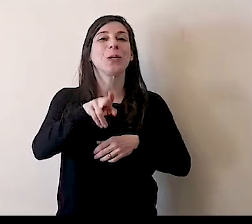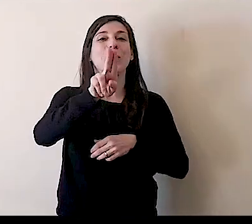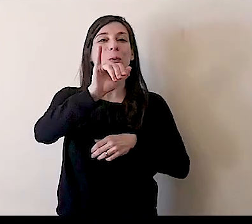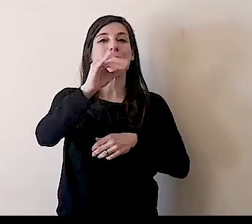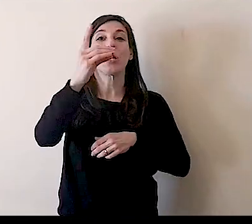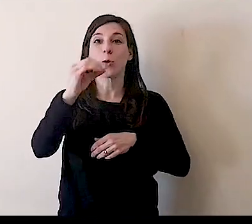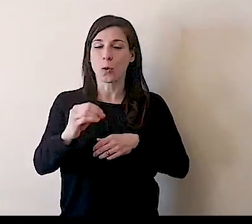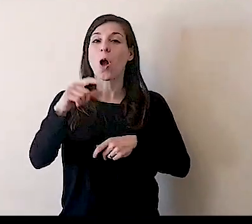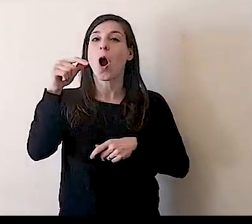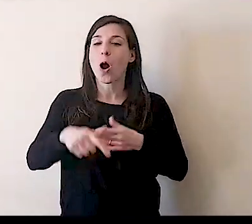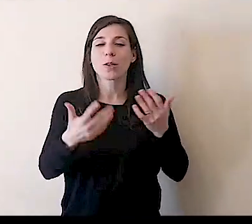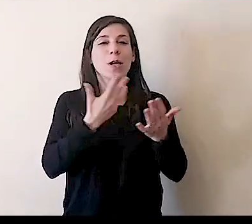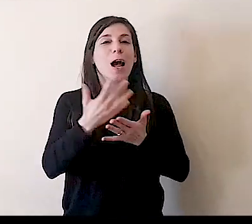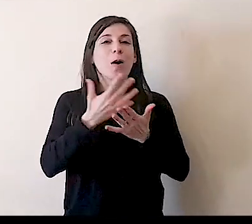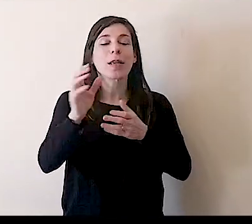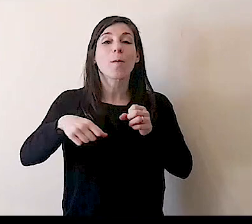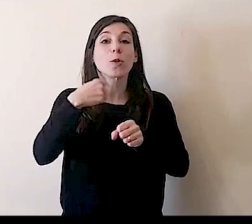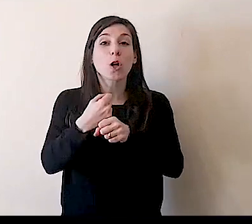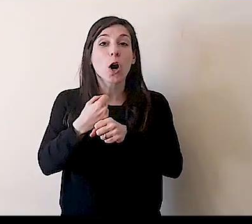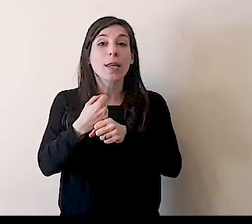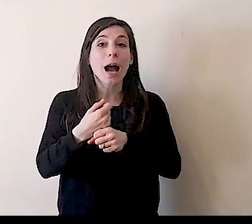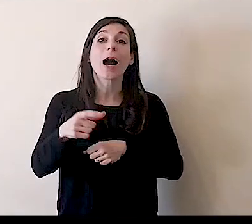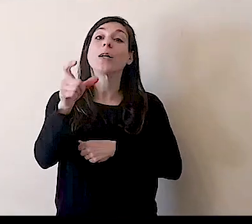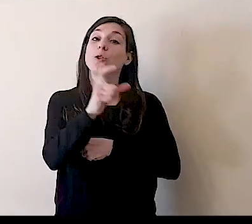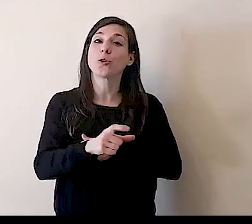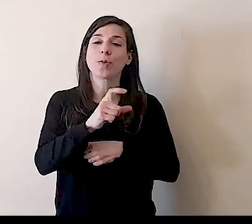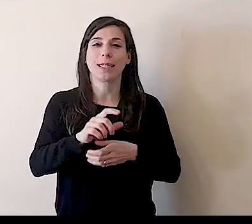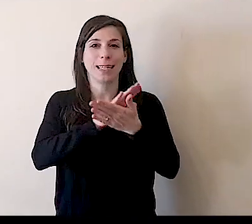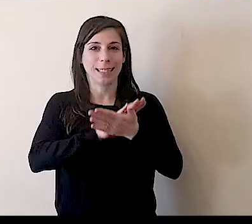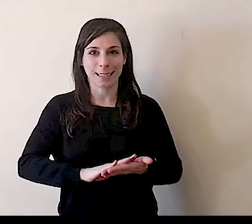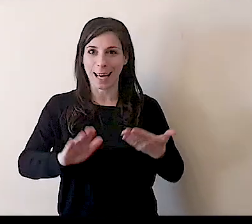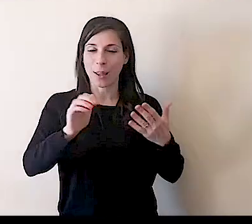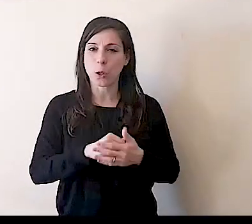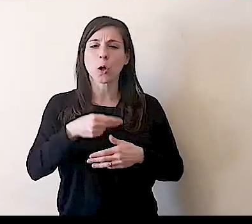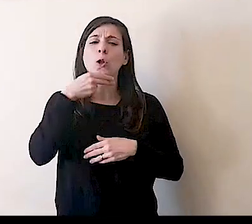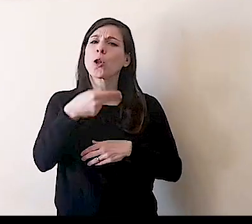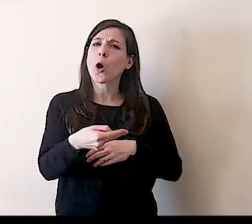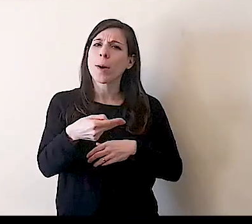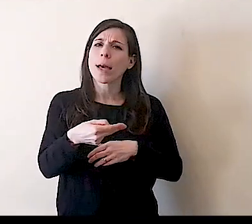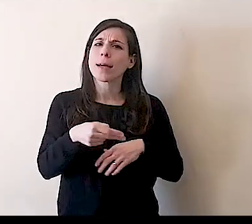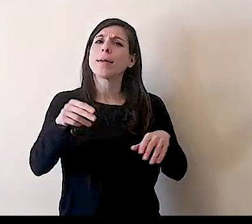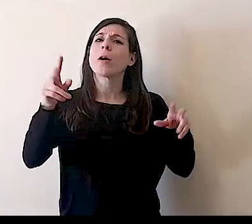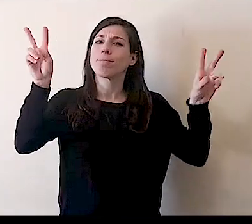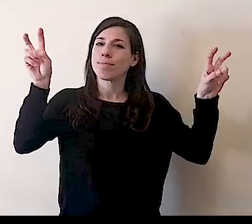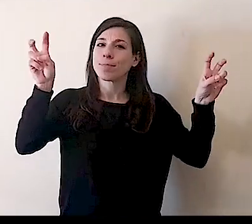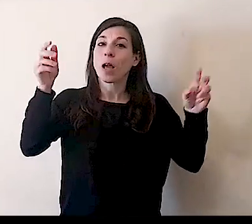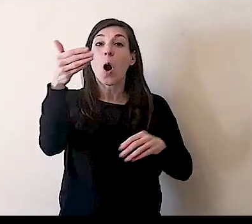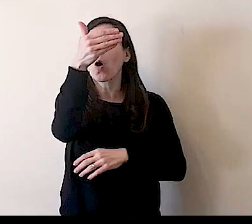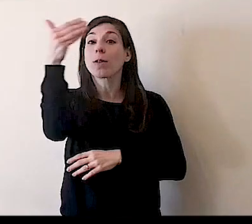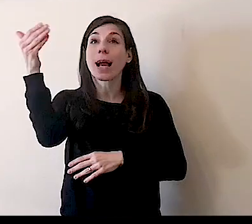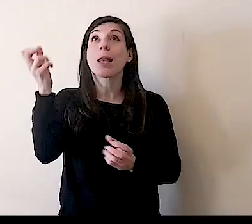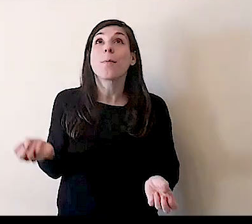presenteremo oggi una storia sul giovedì santo una storia che si intitola hotel